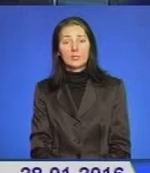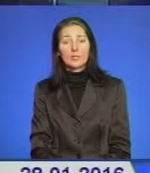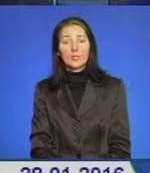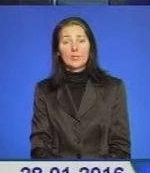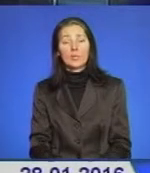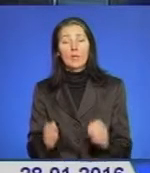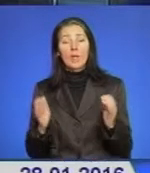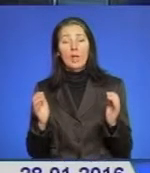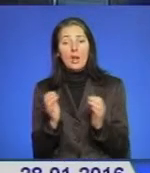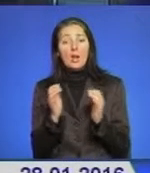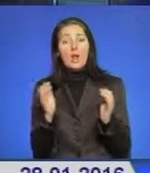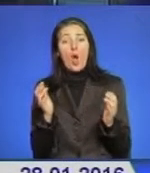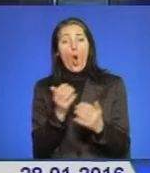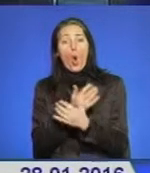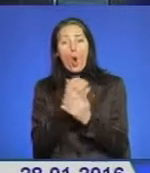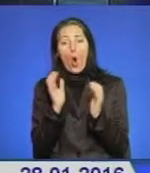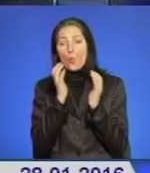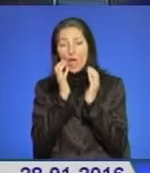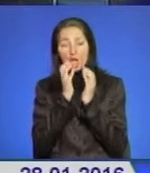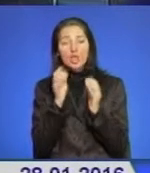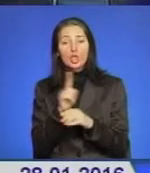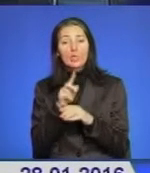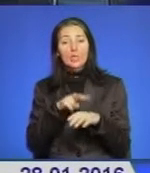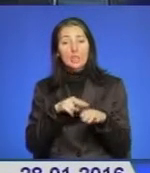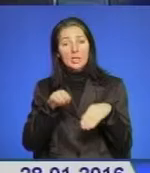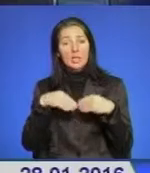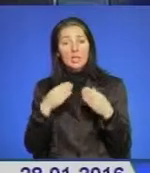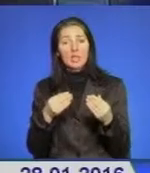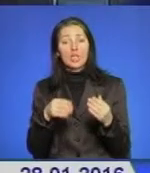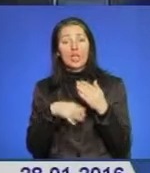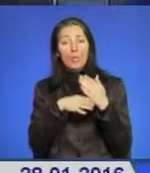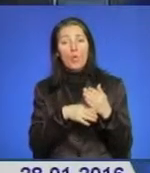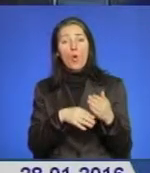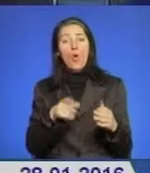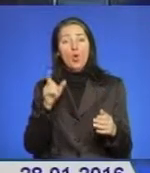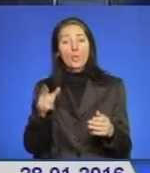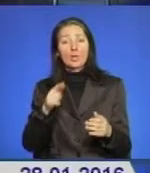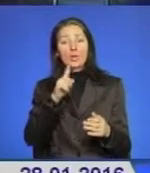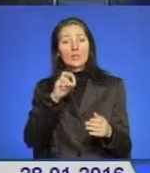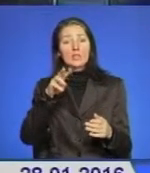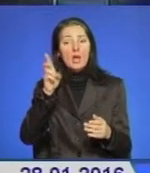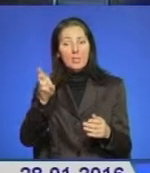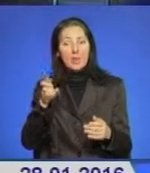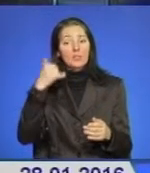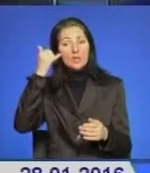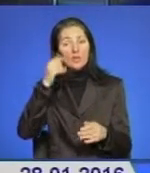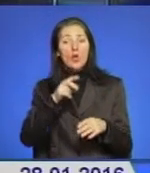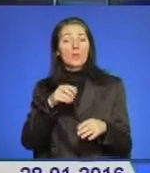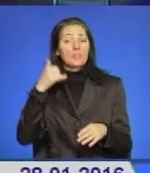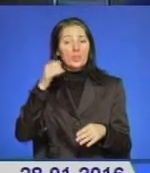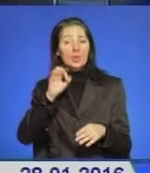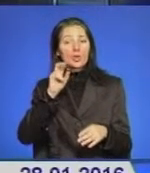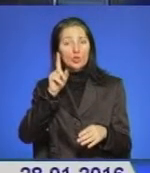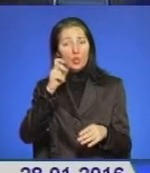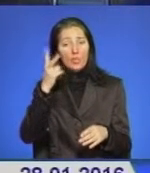Прихистили і обігріли. Тернопільські поліцейські надали необхідну допомогу громадянину Замбії. Дзвінок на лінію 102 надійшов до працівників Тернопільського відділу